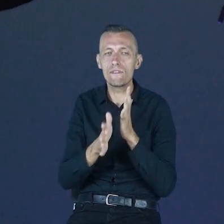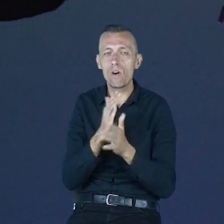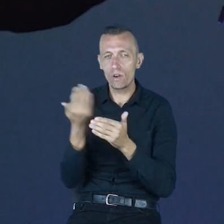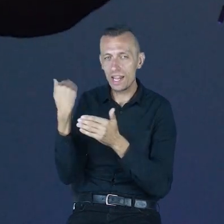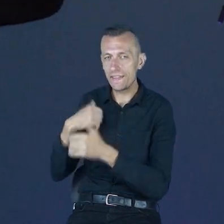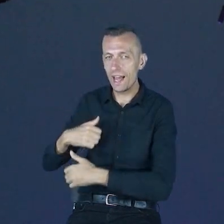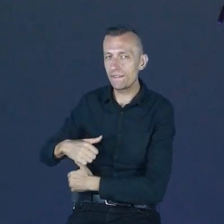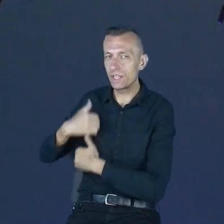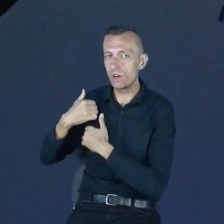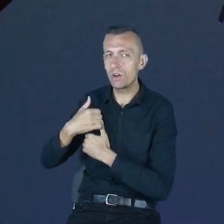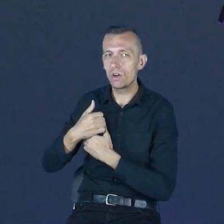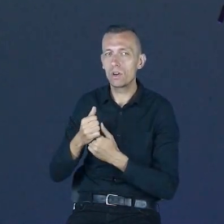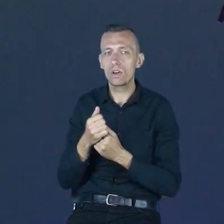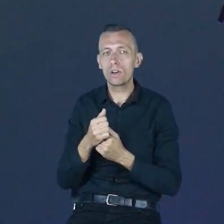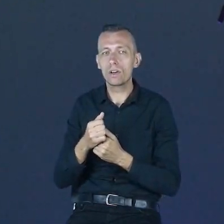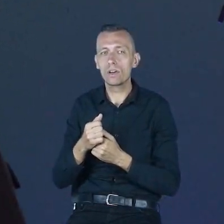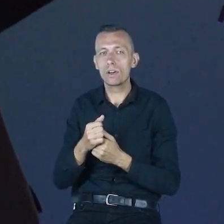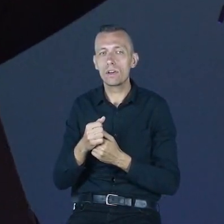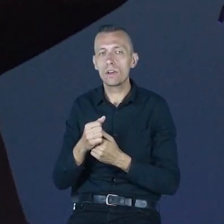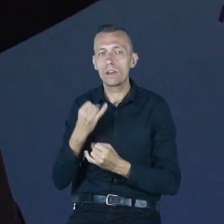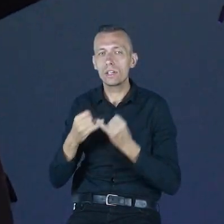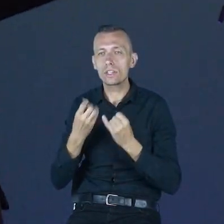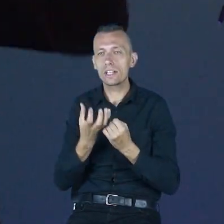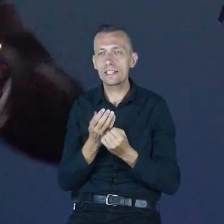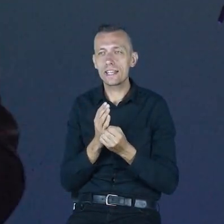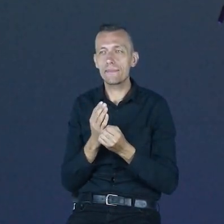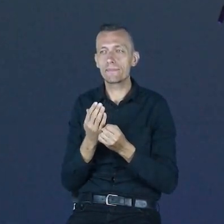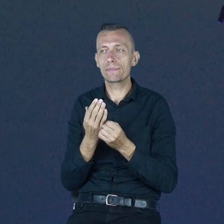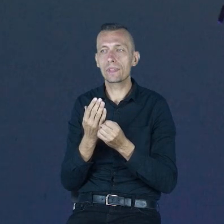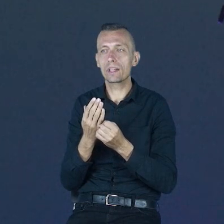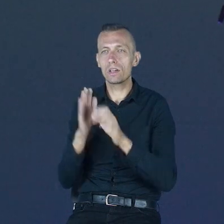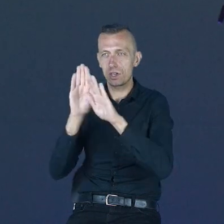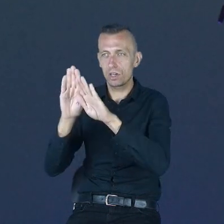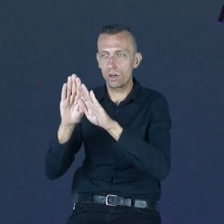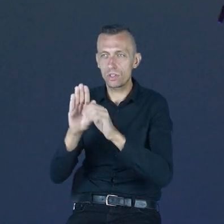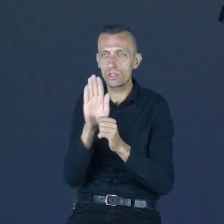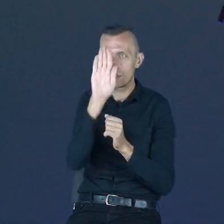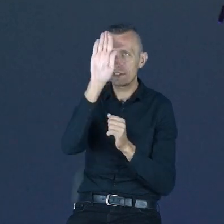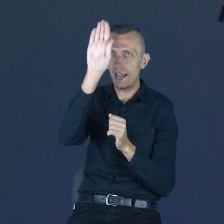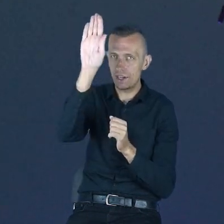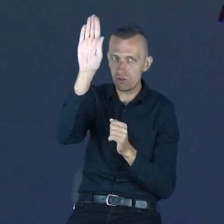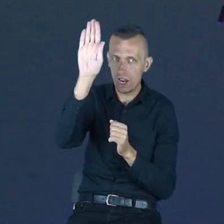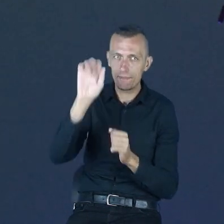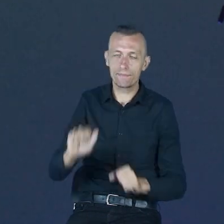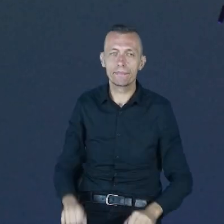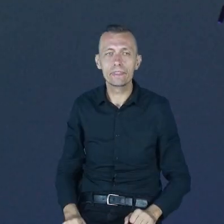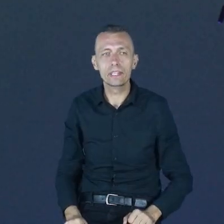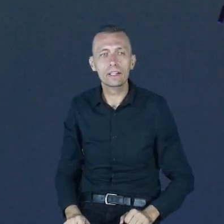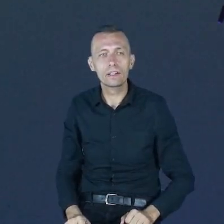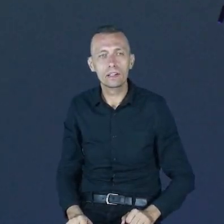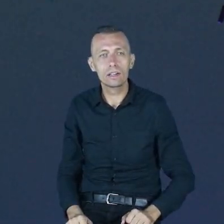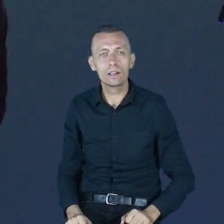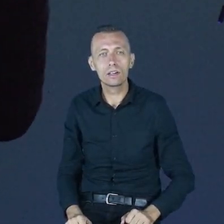i tworzyli pewien mur, to mogli zasłonić się przed pociskami. Ta tarcza